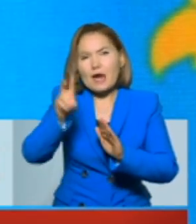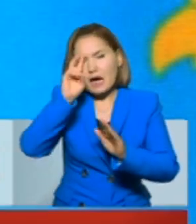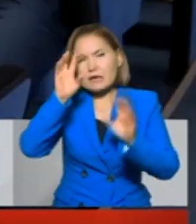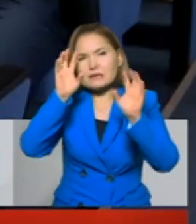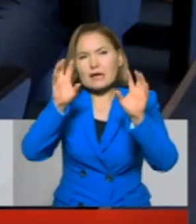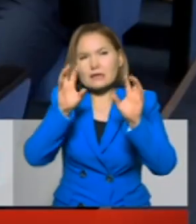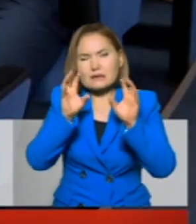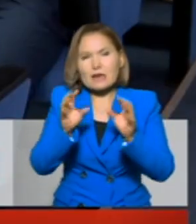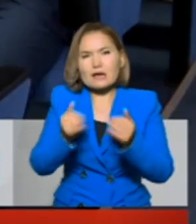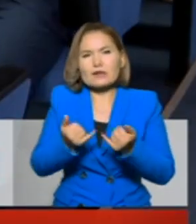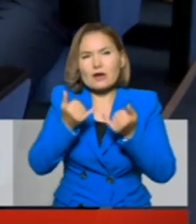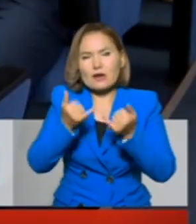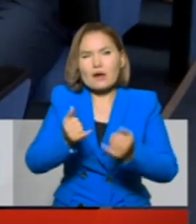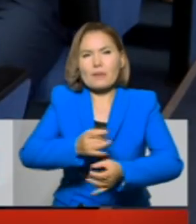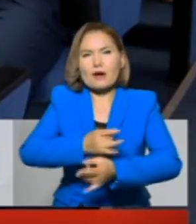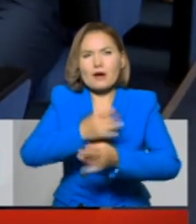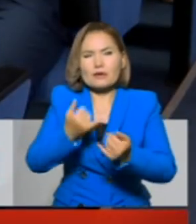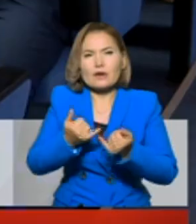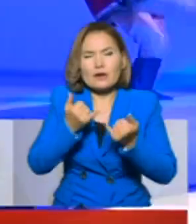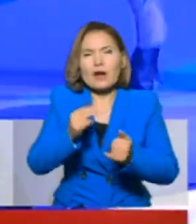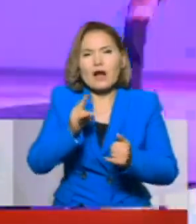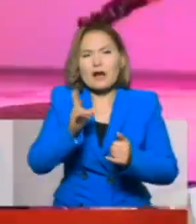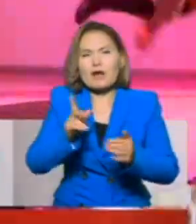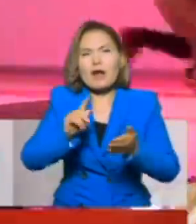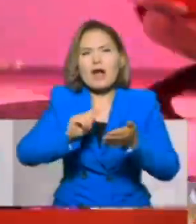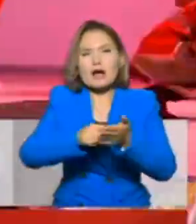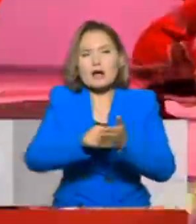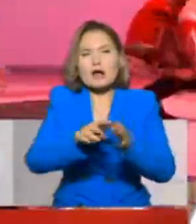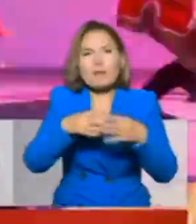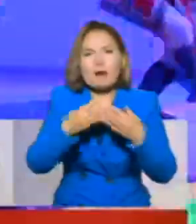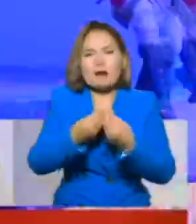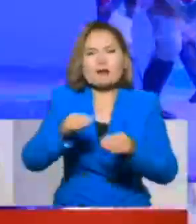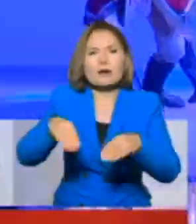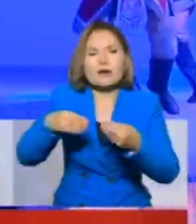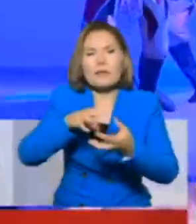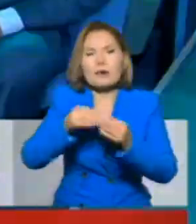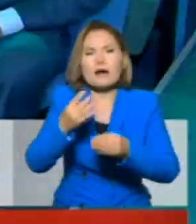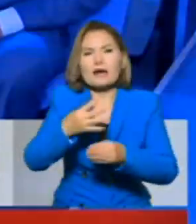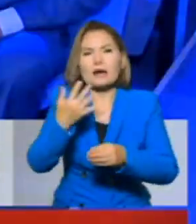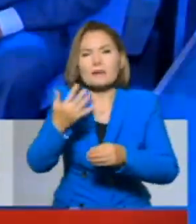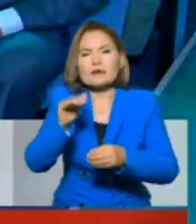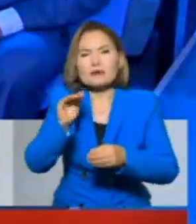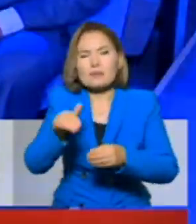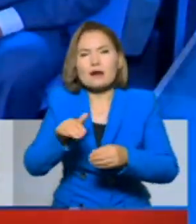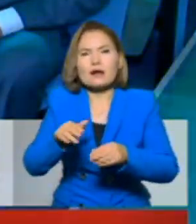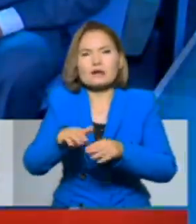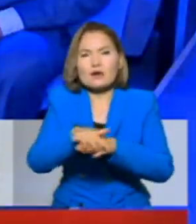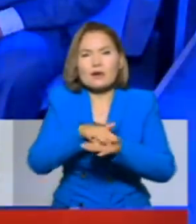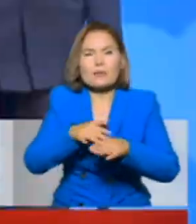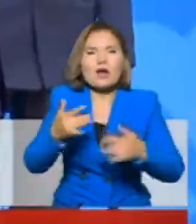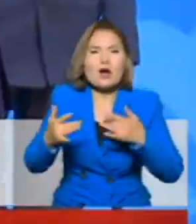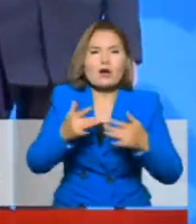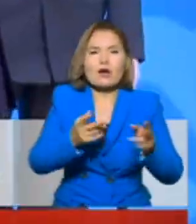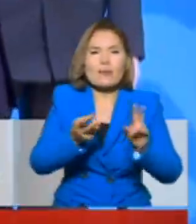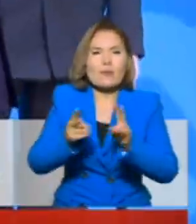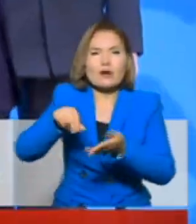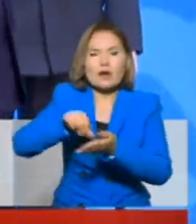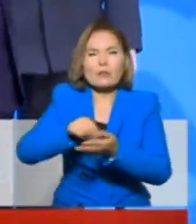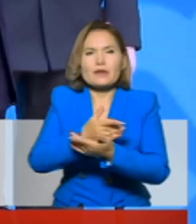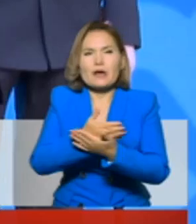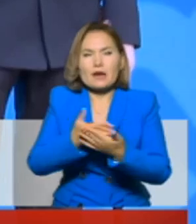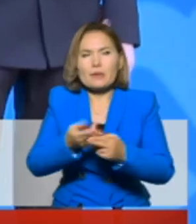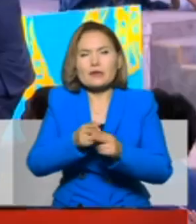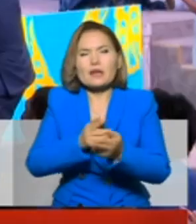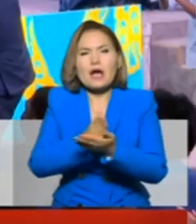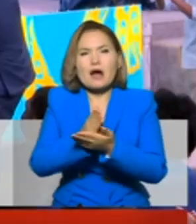қарсаңында табысталды. Сонымен қатар мерекеге орай облыс орталығында 45 мың адам қатысқан 230 шара ұйымдастырылды. Қоғамның түрлі